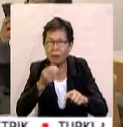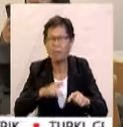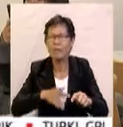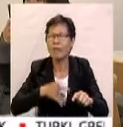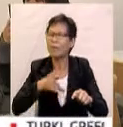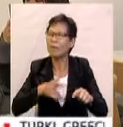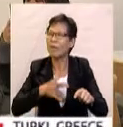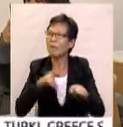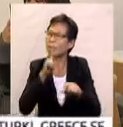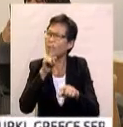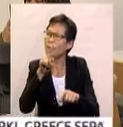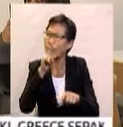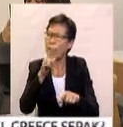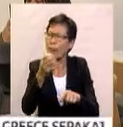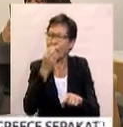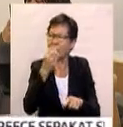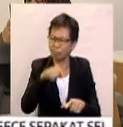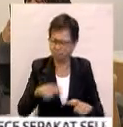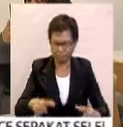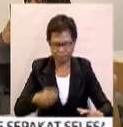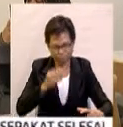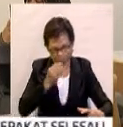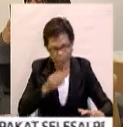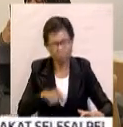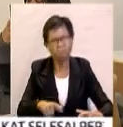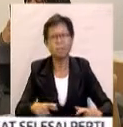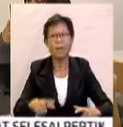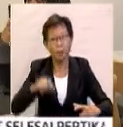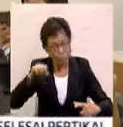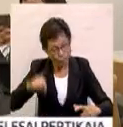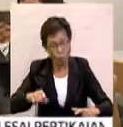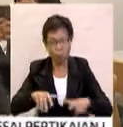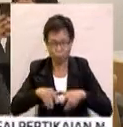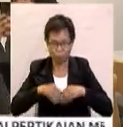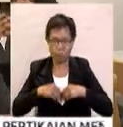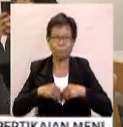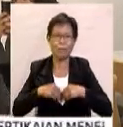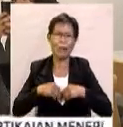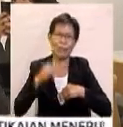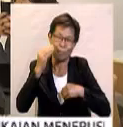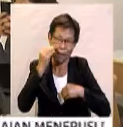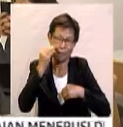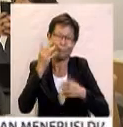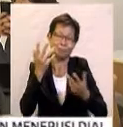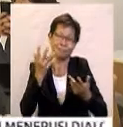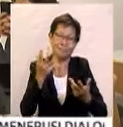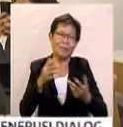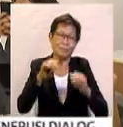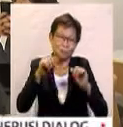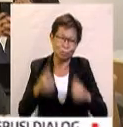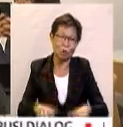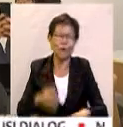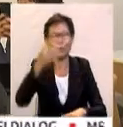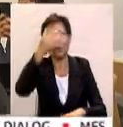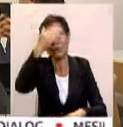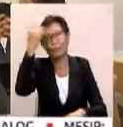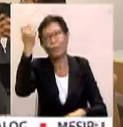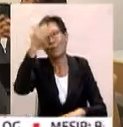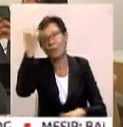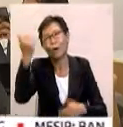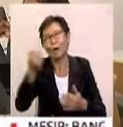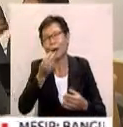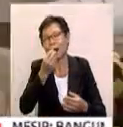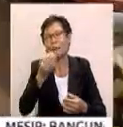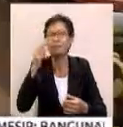like memang makanan tu something yang boleh diterima oleh mereka, malam mereka dah terlupa yang mereka sedang